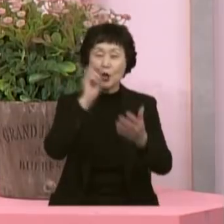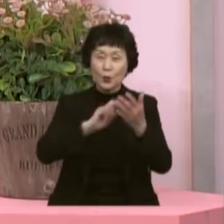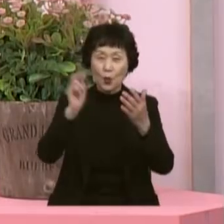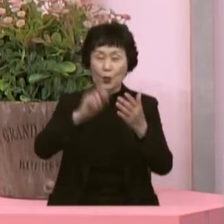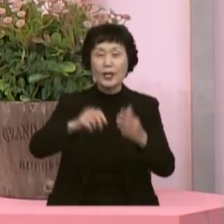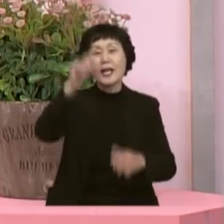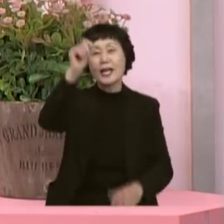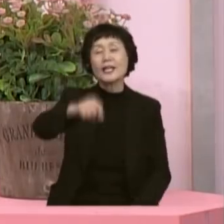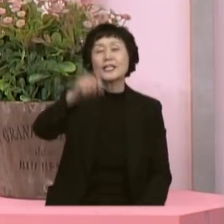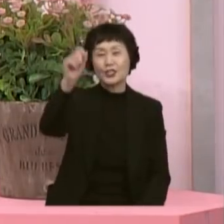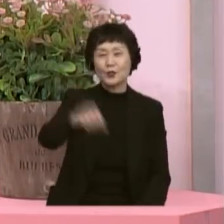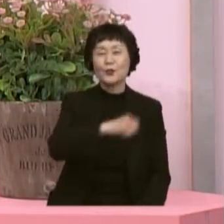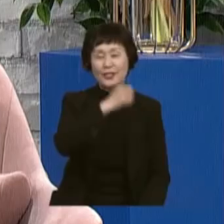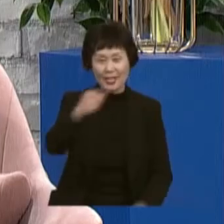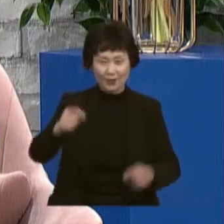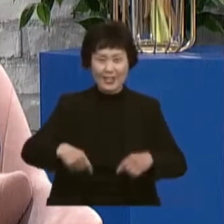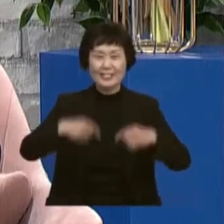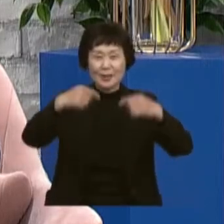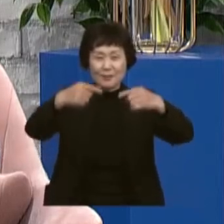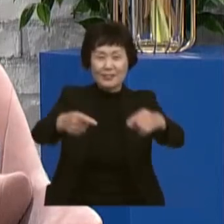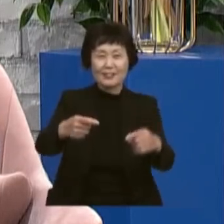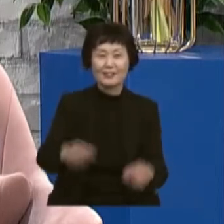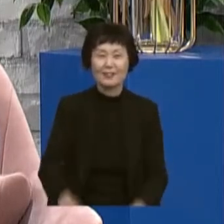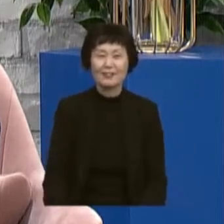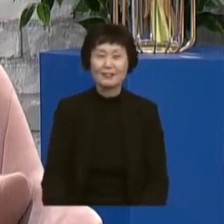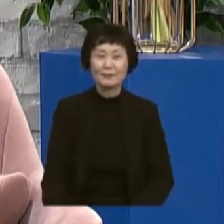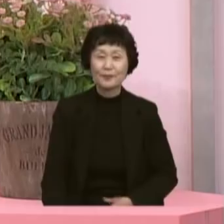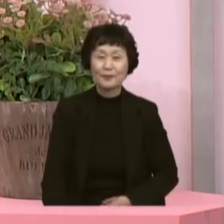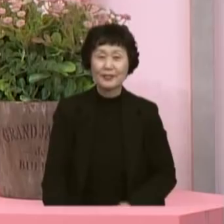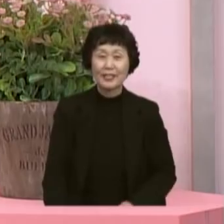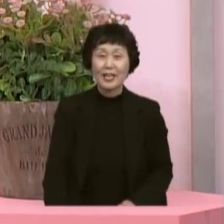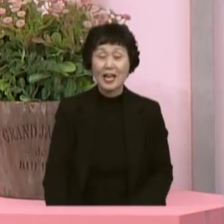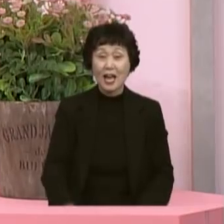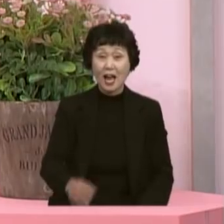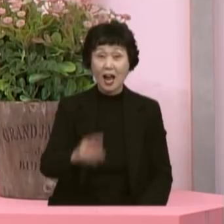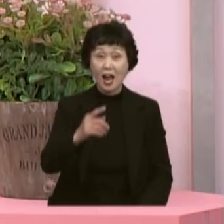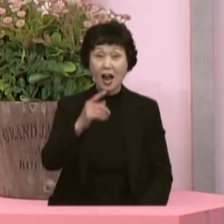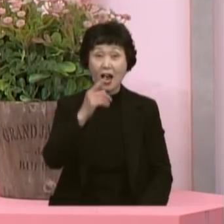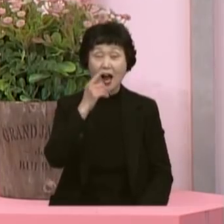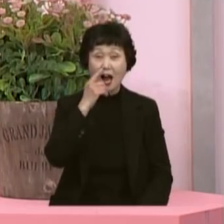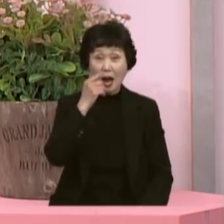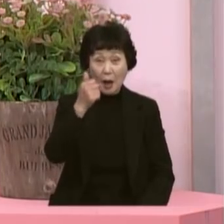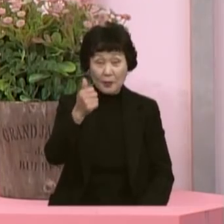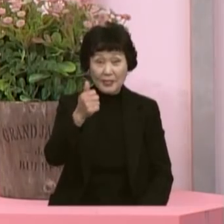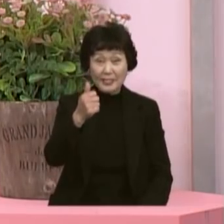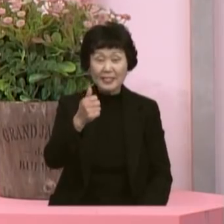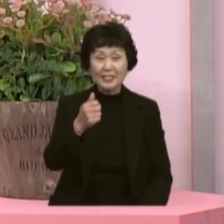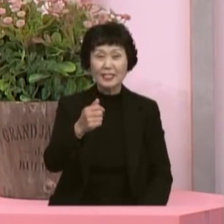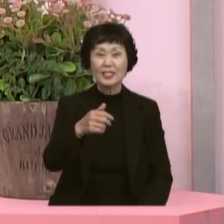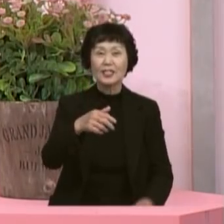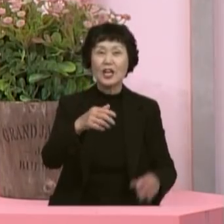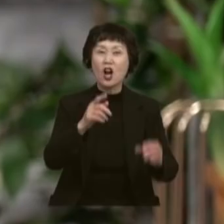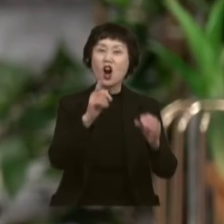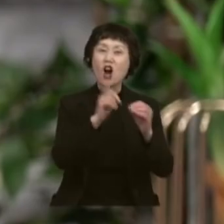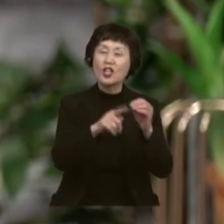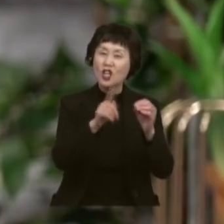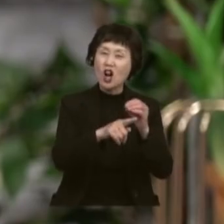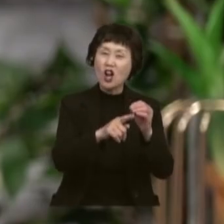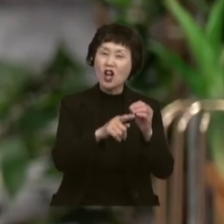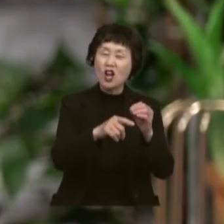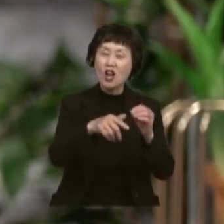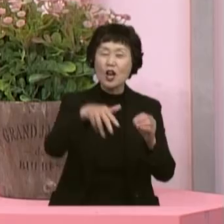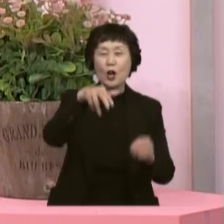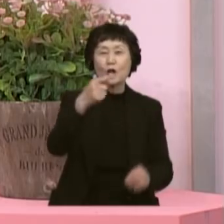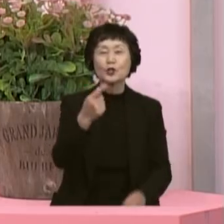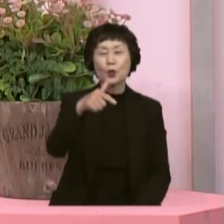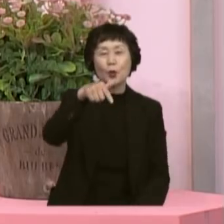전국 법상종파 불교신도협회 회장이죠. 어떤 종파요? 그러니까 조기종파가 아니고 네. 법상종파라고 하는데 네. 그래가지고 절도 갖고